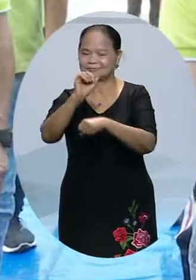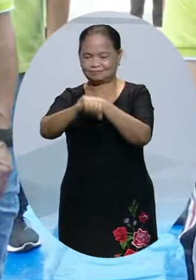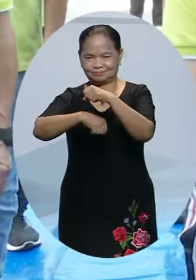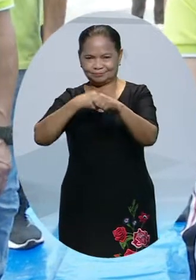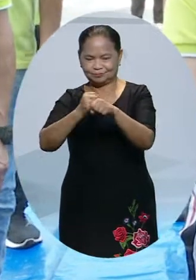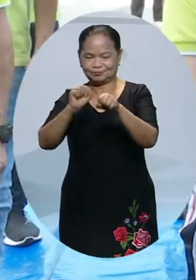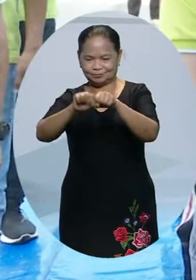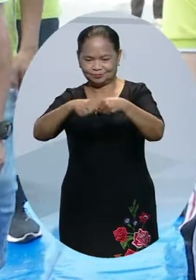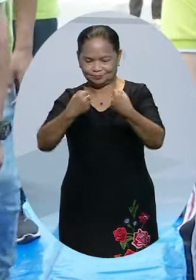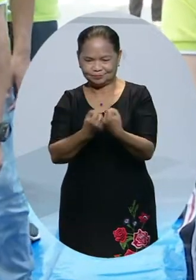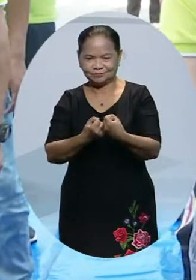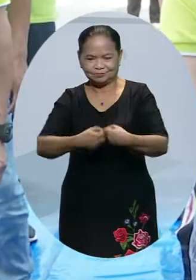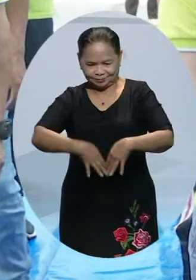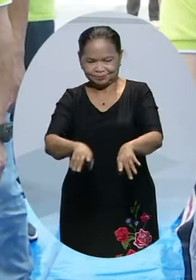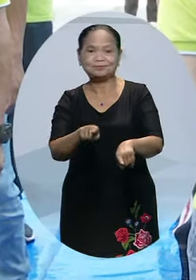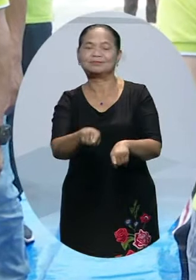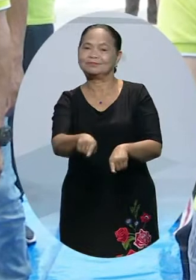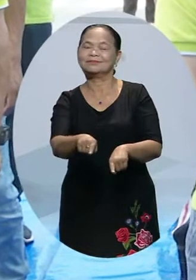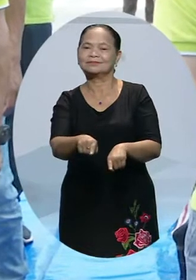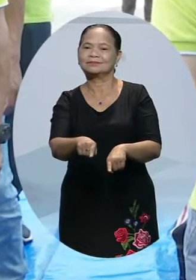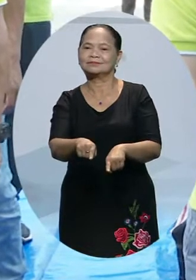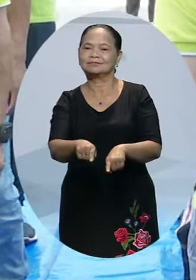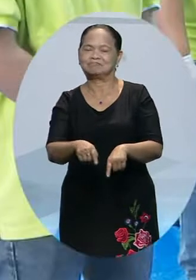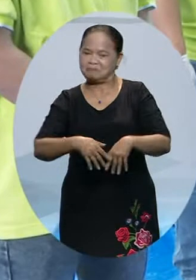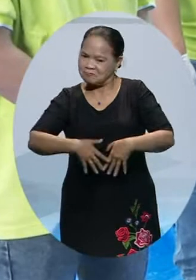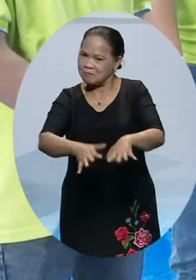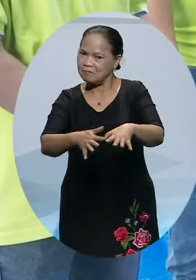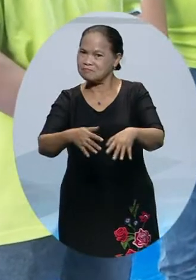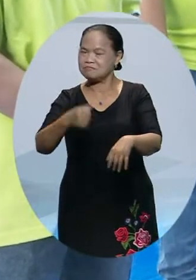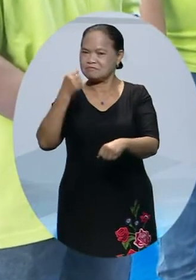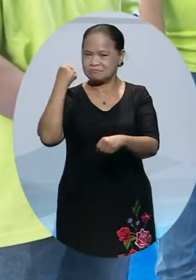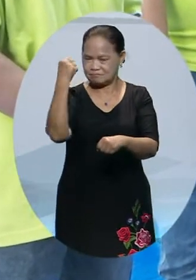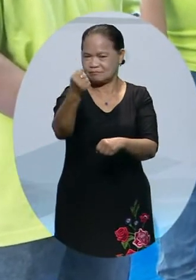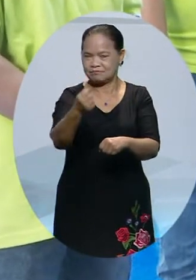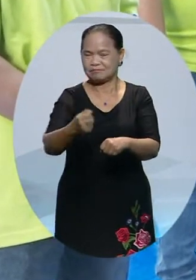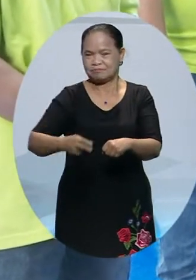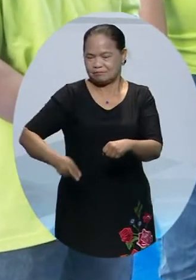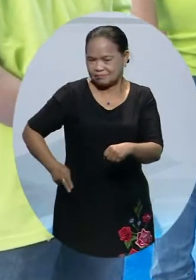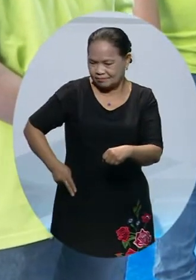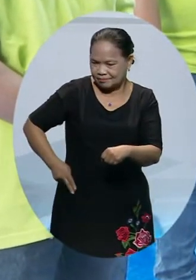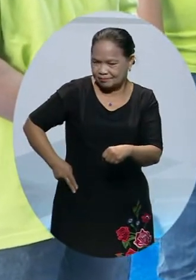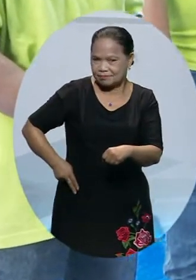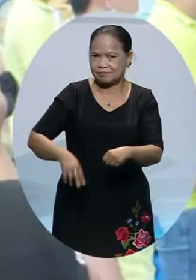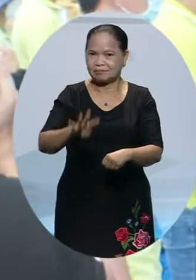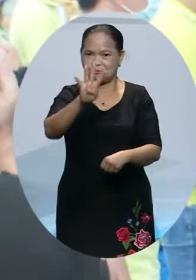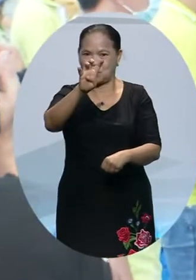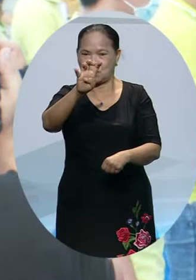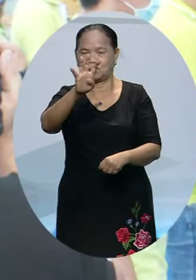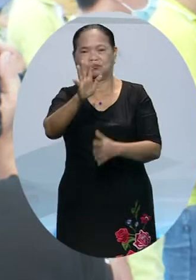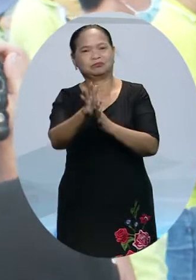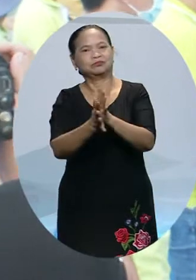chức các buổi diễn tập như thế này. Nhưng năm nay, quy mô diễn tập lớn hơn khi Công an huyện Bình Chánh huy động đến 4 xe chữa cháy